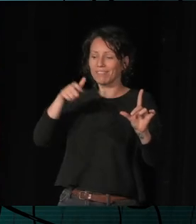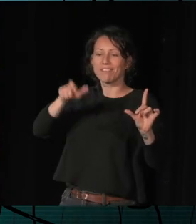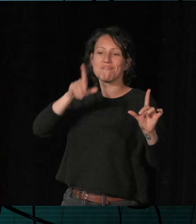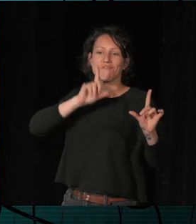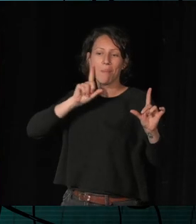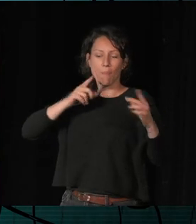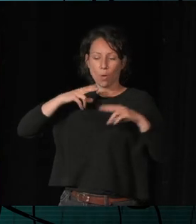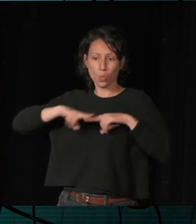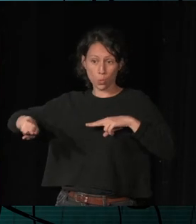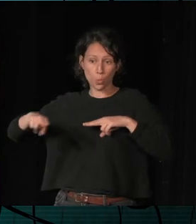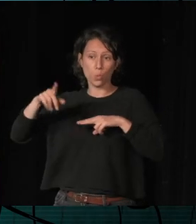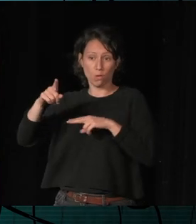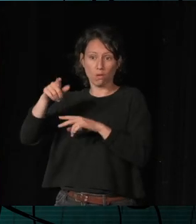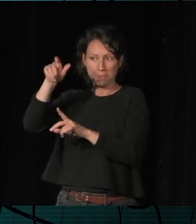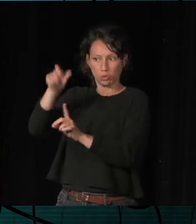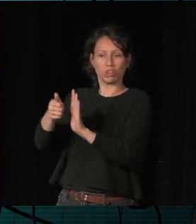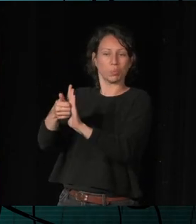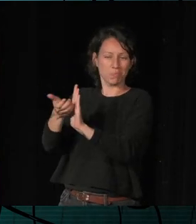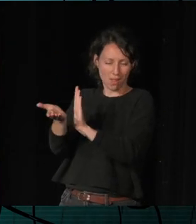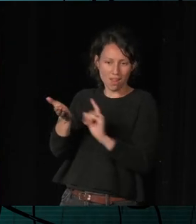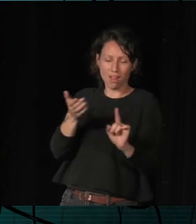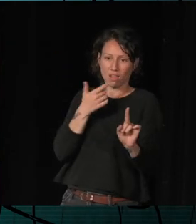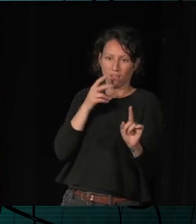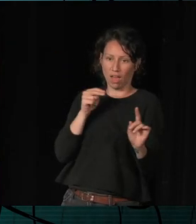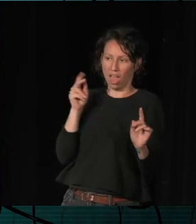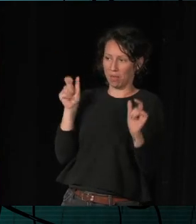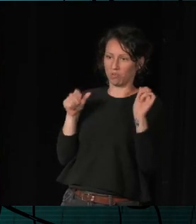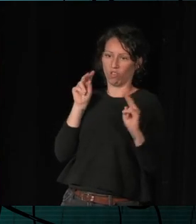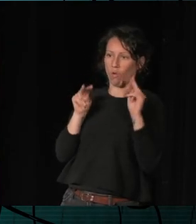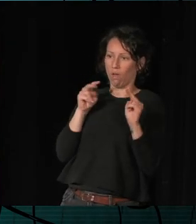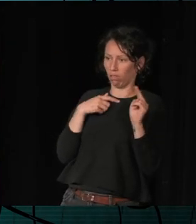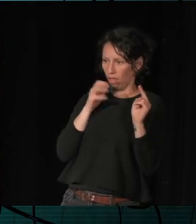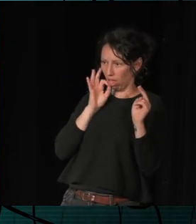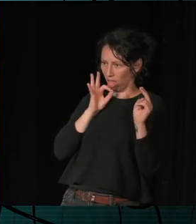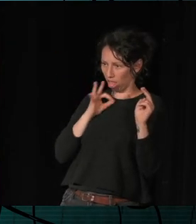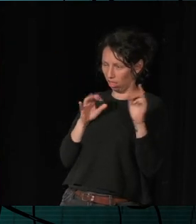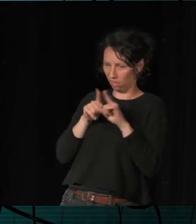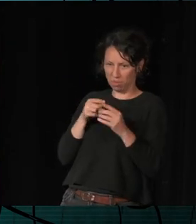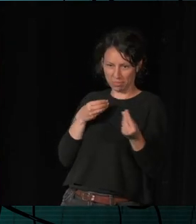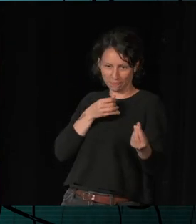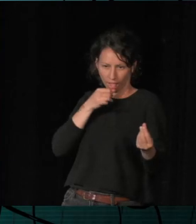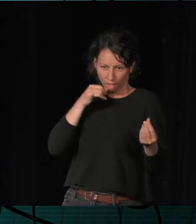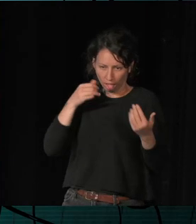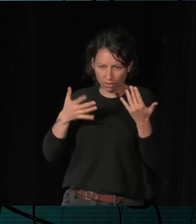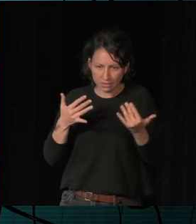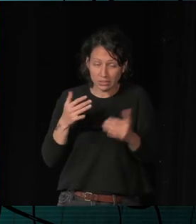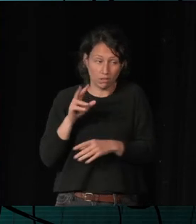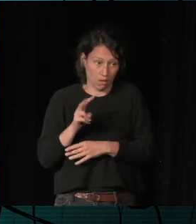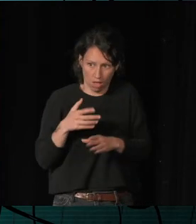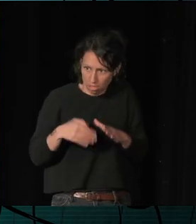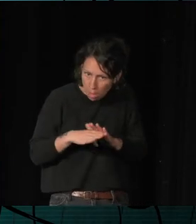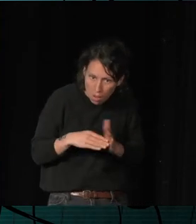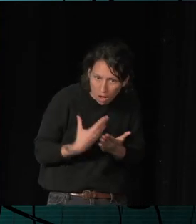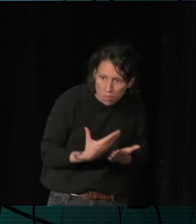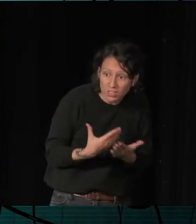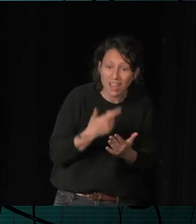est nue et confrontée à un regard très libidineux et des remarques assez gênantes. Déjà à la base, ça se passe pas très bien. Et ensuite, une